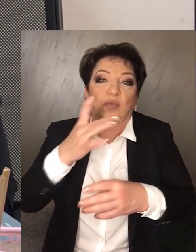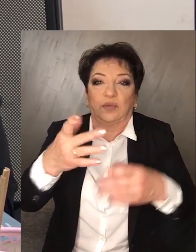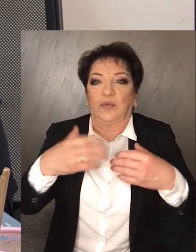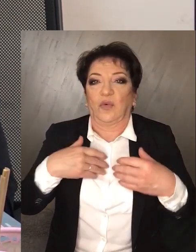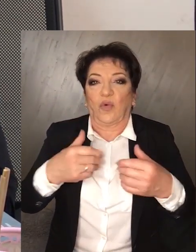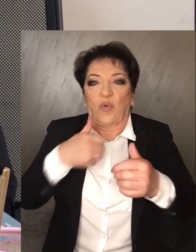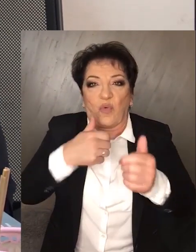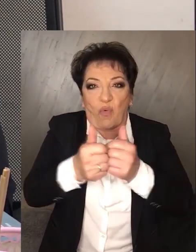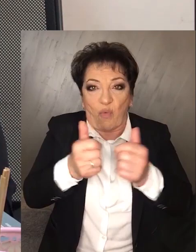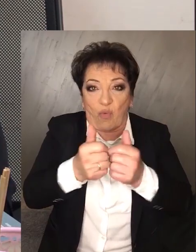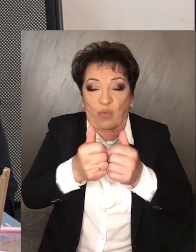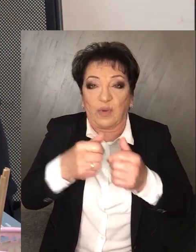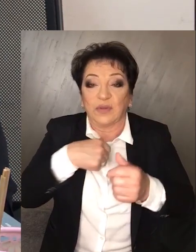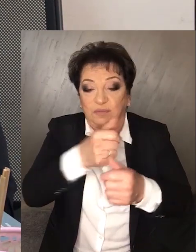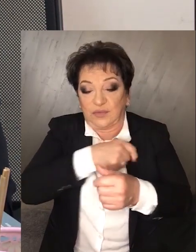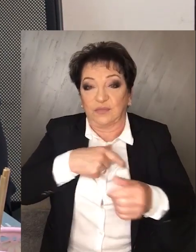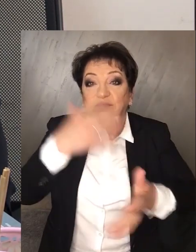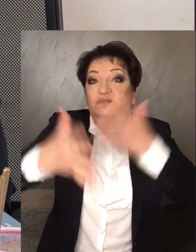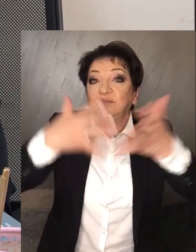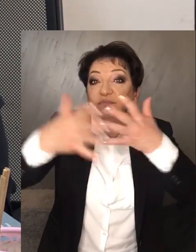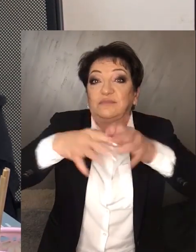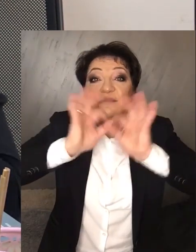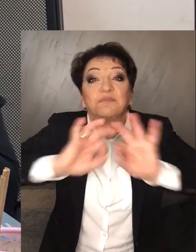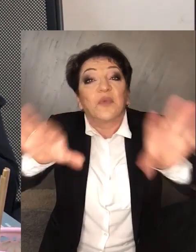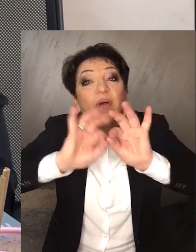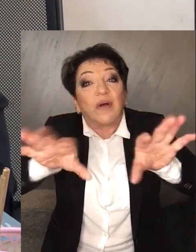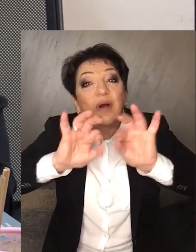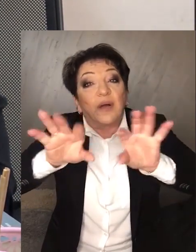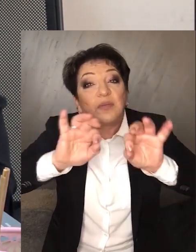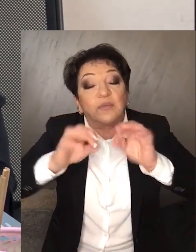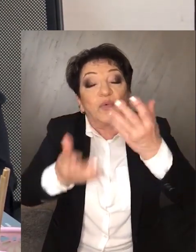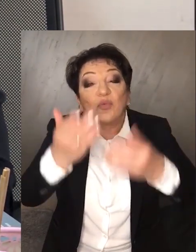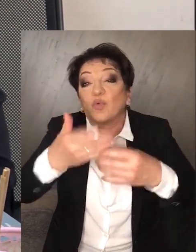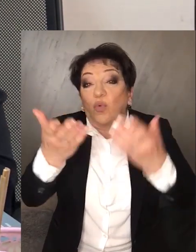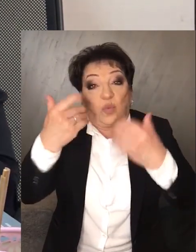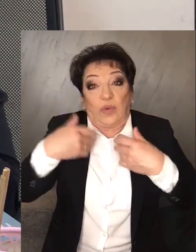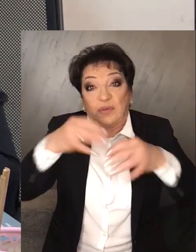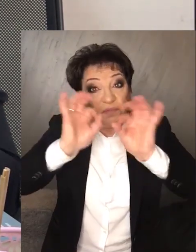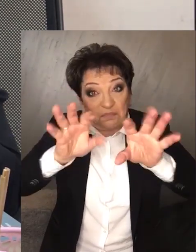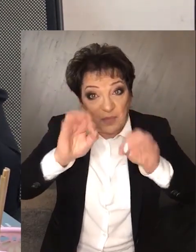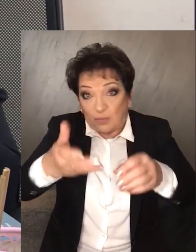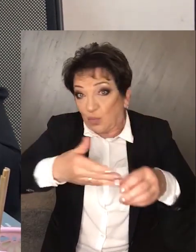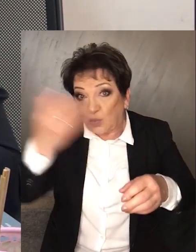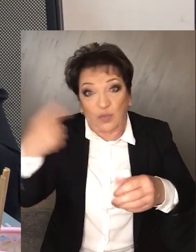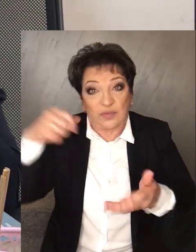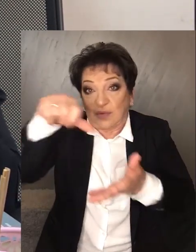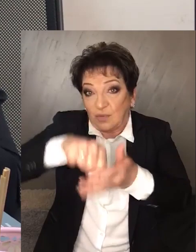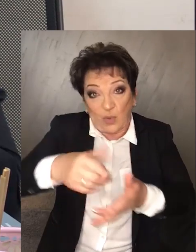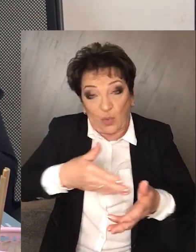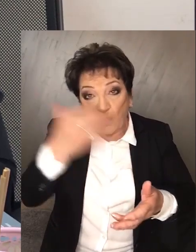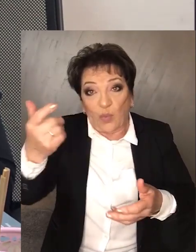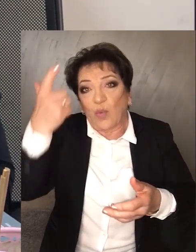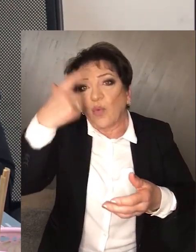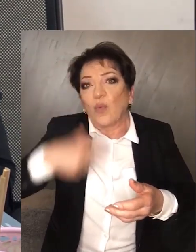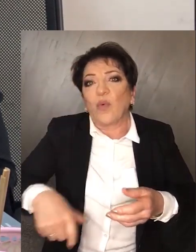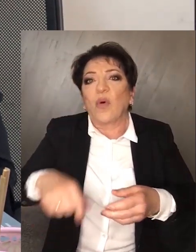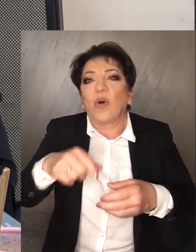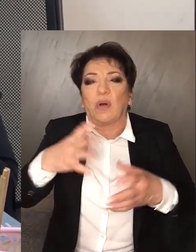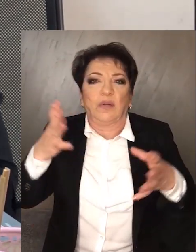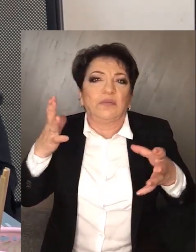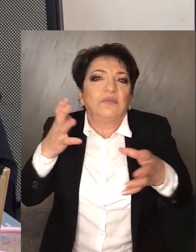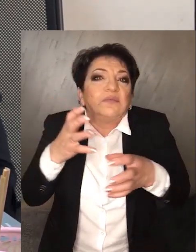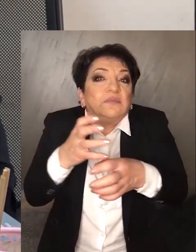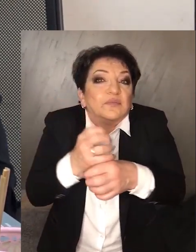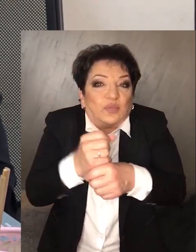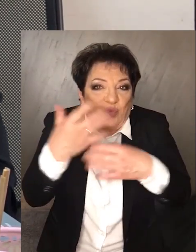ժամանակ, մոռանում եմ տեղ, տեսնում եմ իրանց աչքերը, տալիս եմ ու ես անվեր, եթե ես չեմ